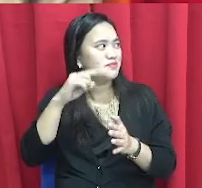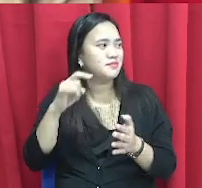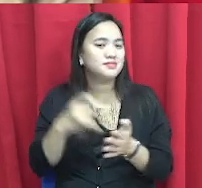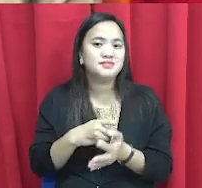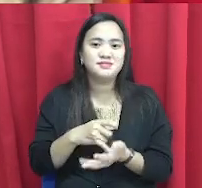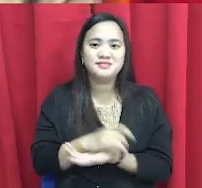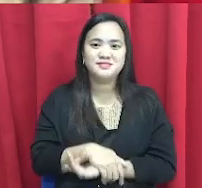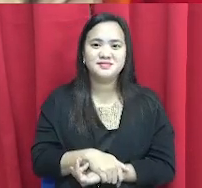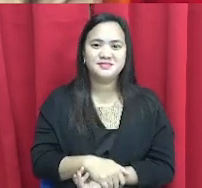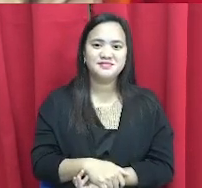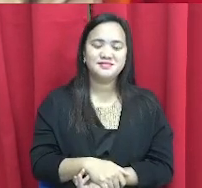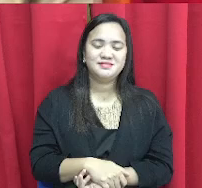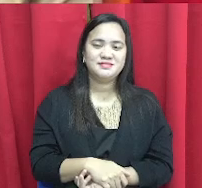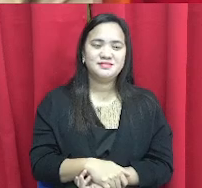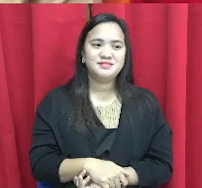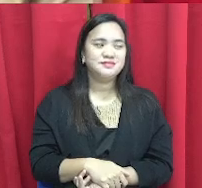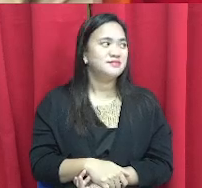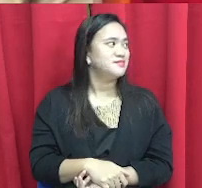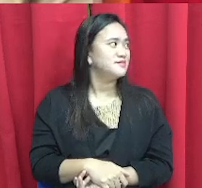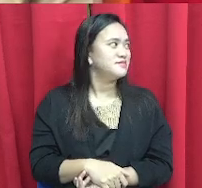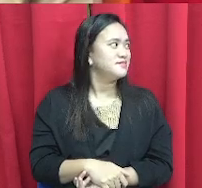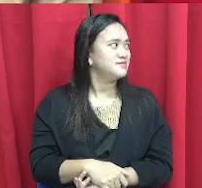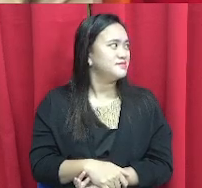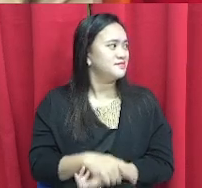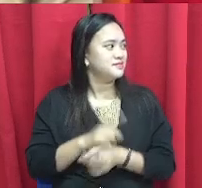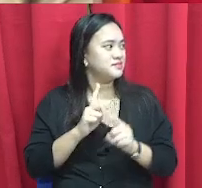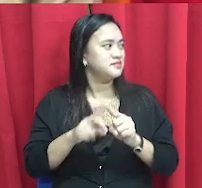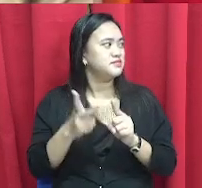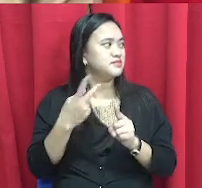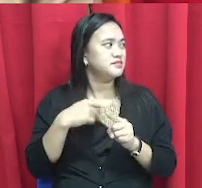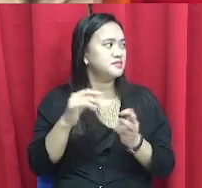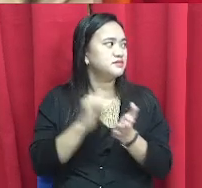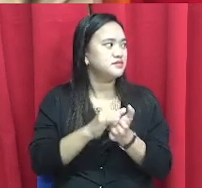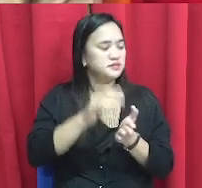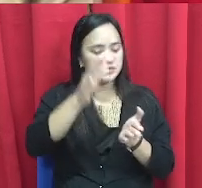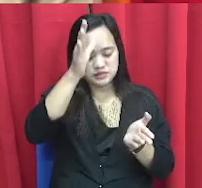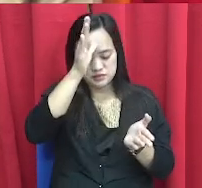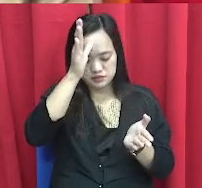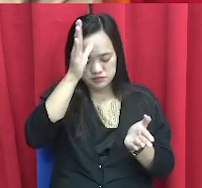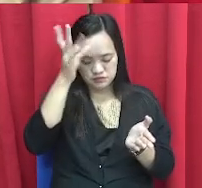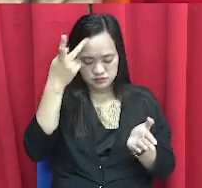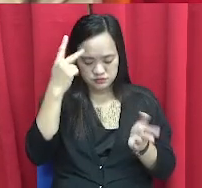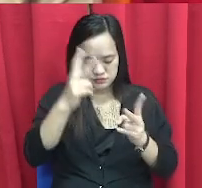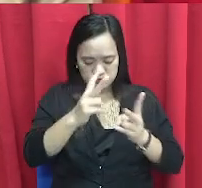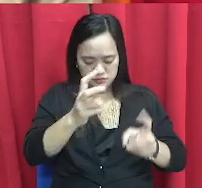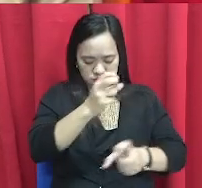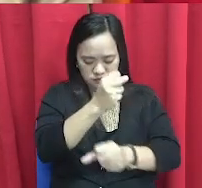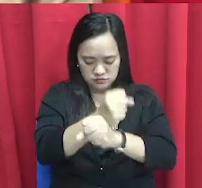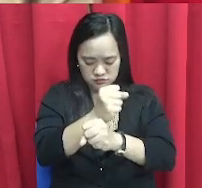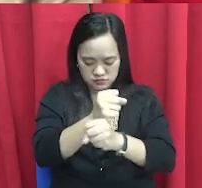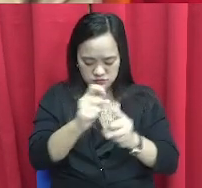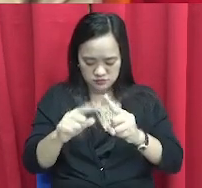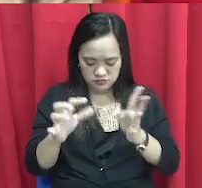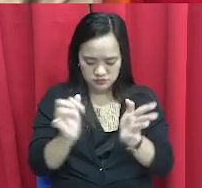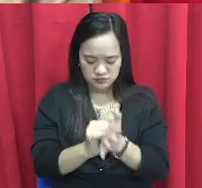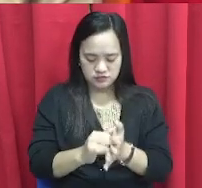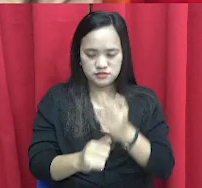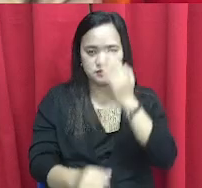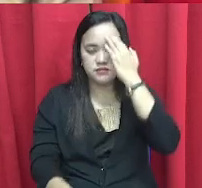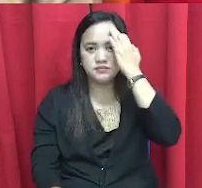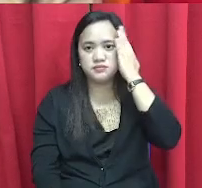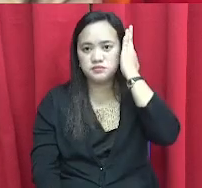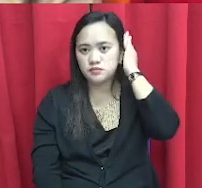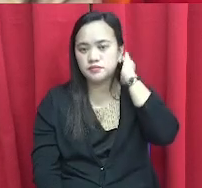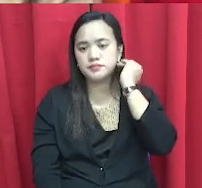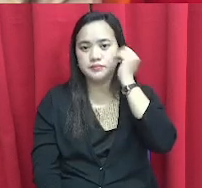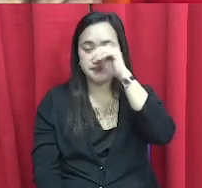pangit pag nakikita ng mga anak na yung tatay na parang wala man lang Ong kaano tigas-tigas pagdating sa prinsipyo ng Sita ng Diyos parang Sige lang